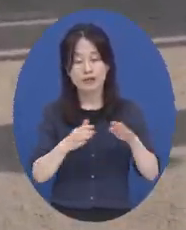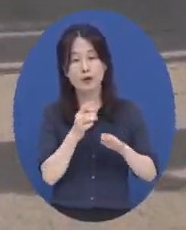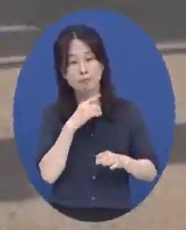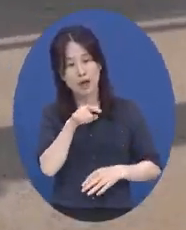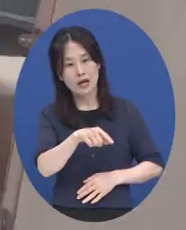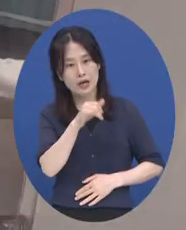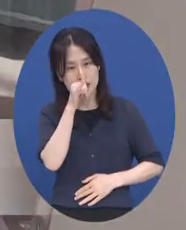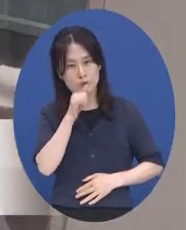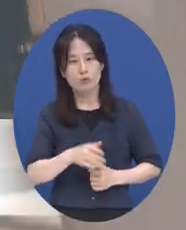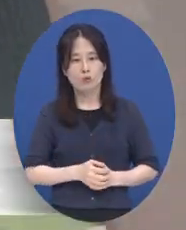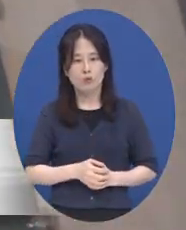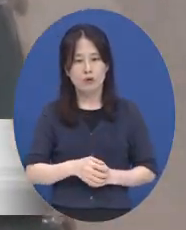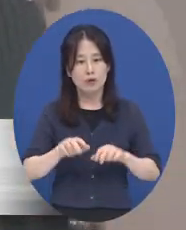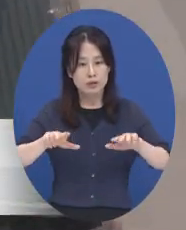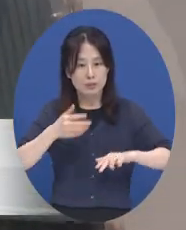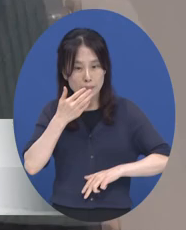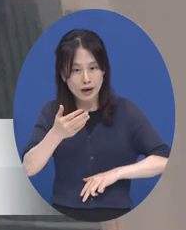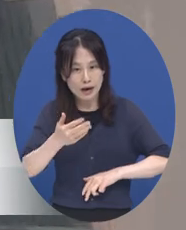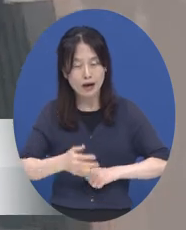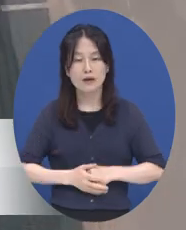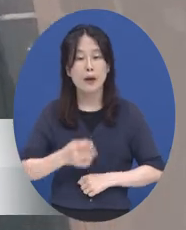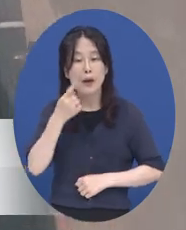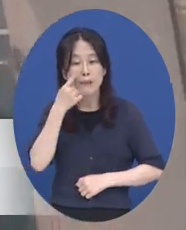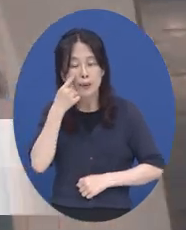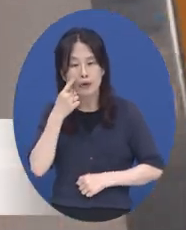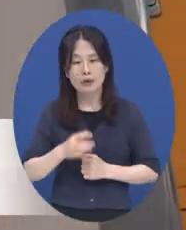뿐? 지금 되나요?